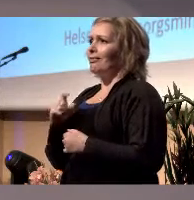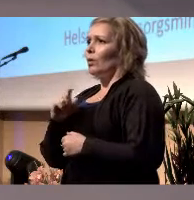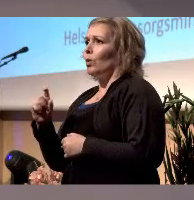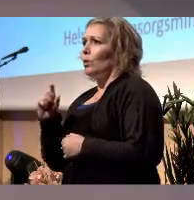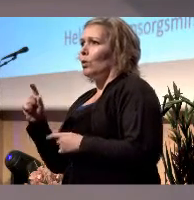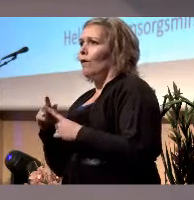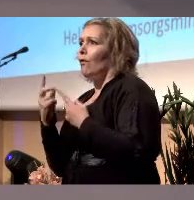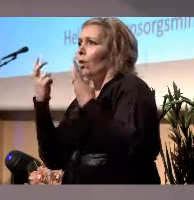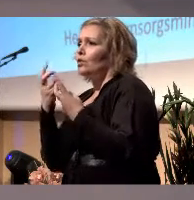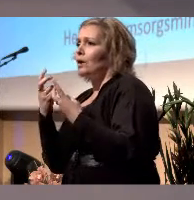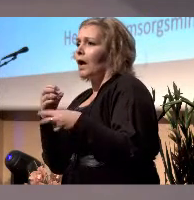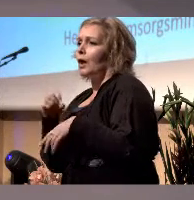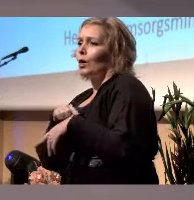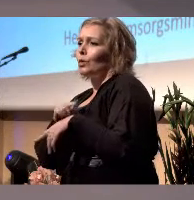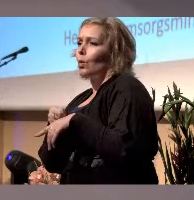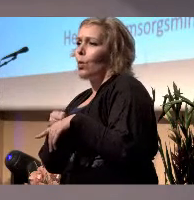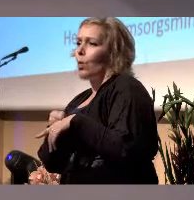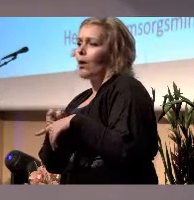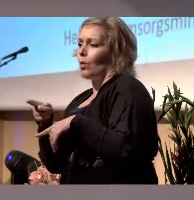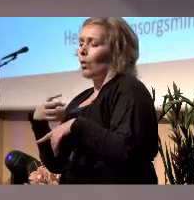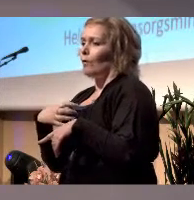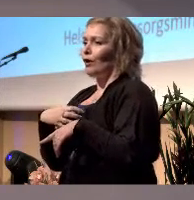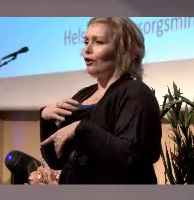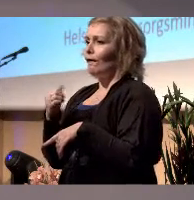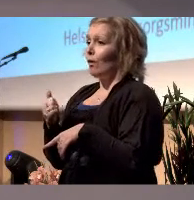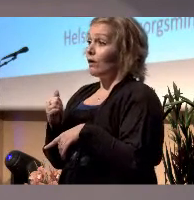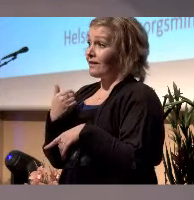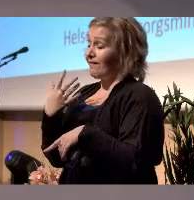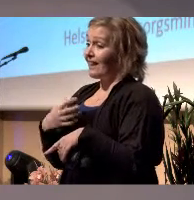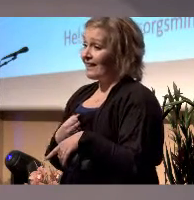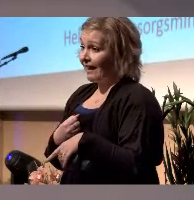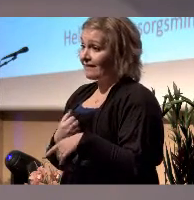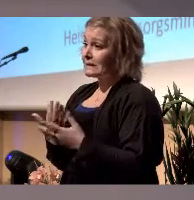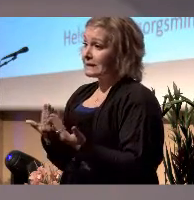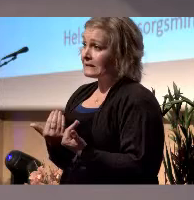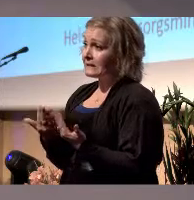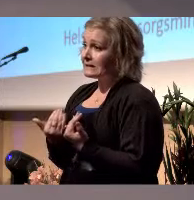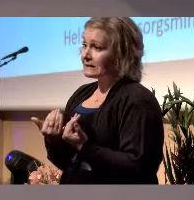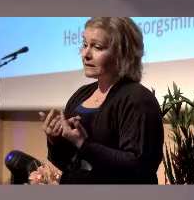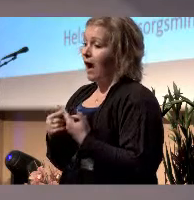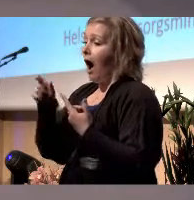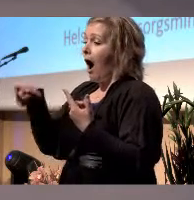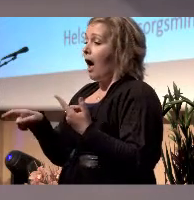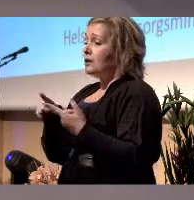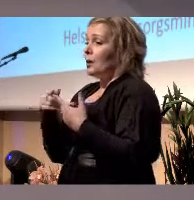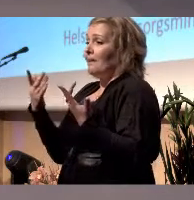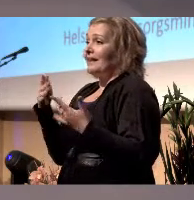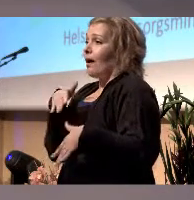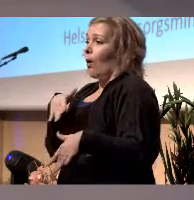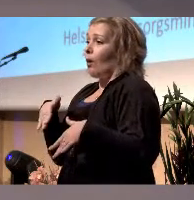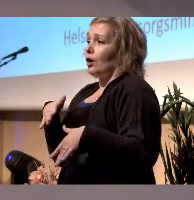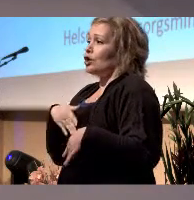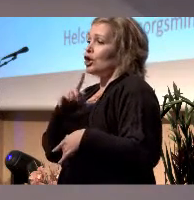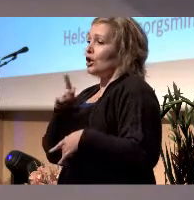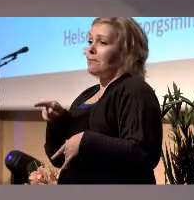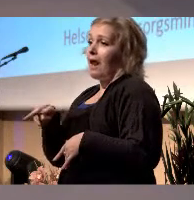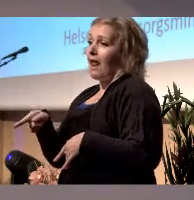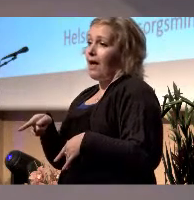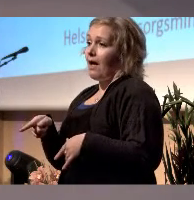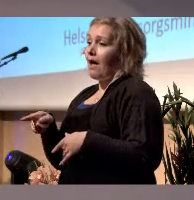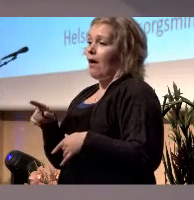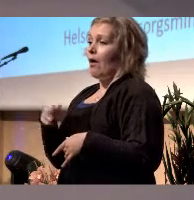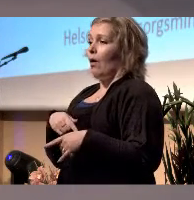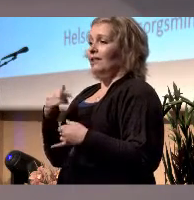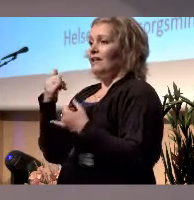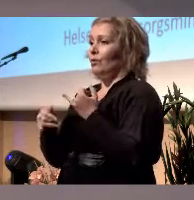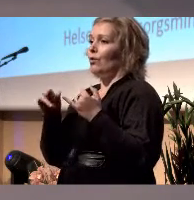få undersøkt klumpen som hun frykter skal være kreft. Han som ikke orker å gå sykemeldt lenger, og